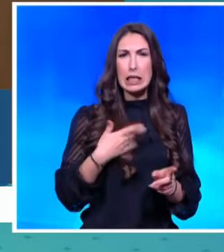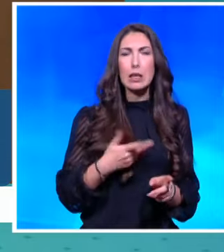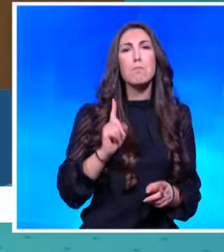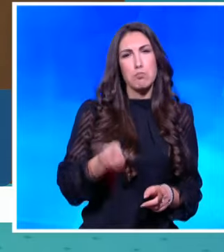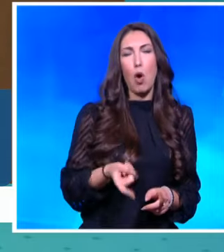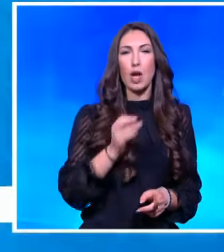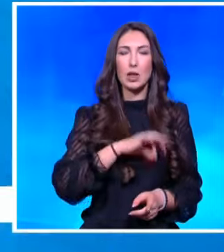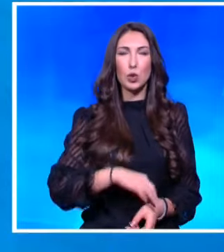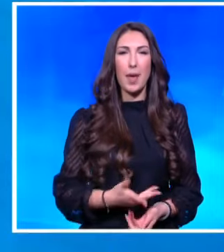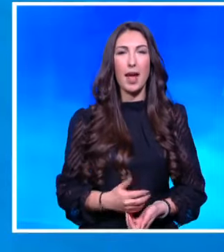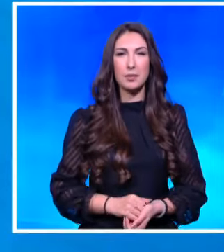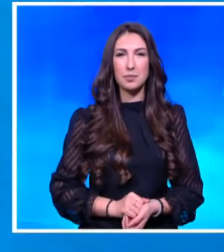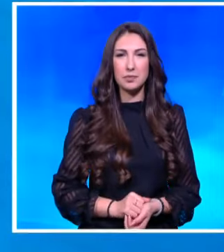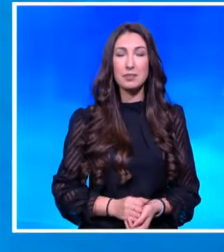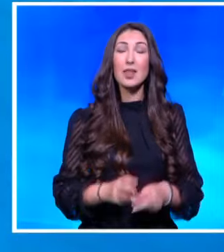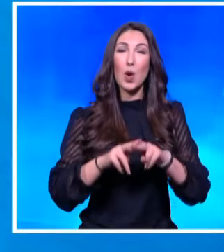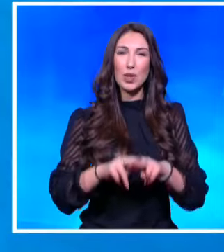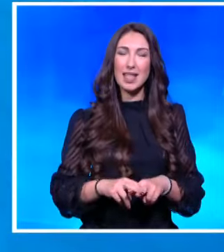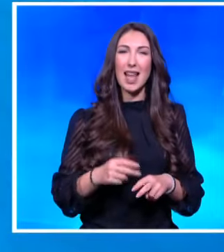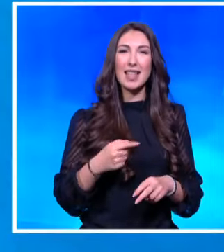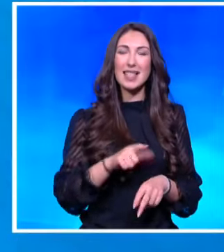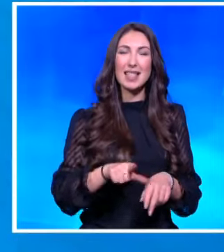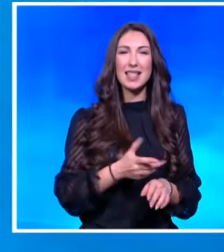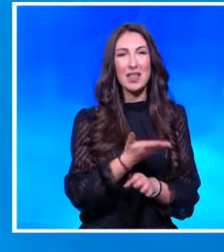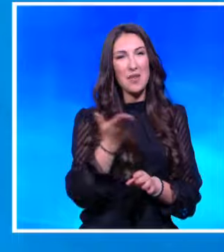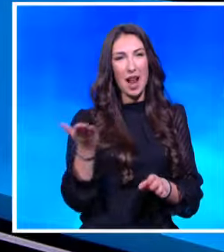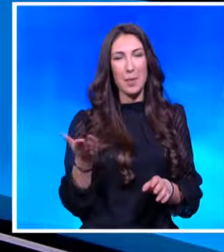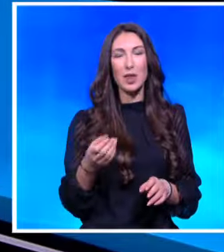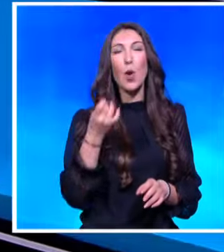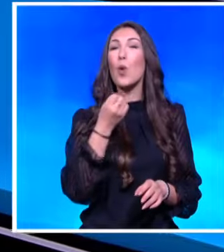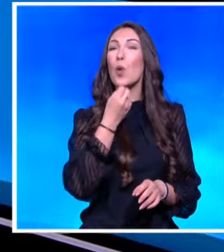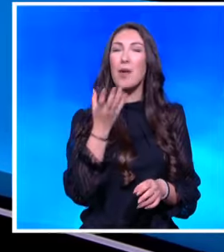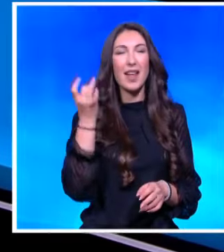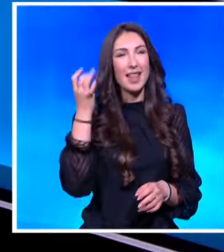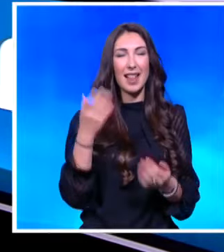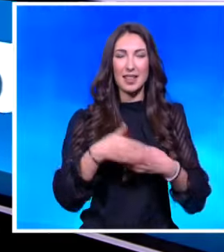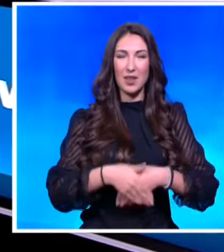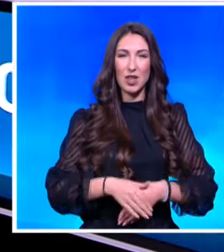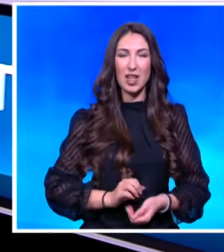Останете с прогнозата за времето. Хубава неделна вечер!